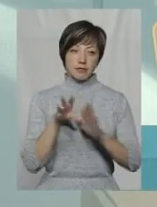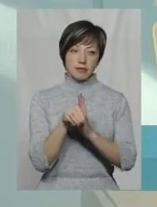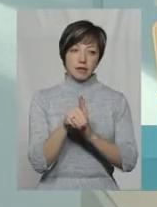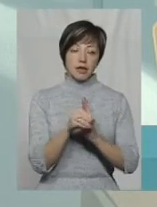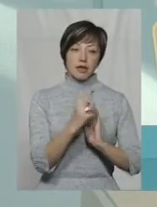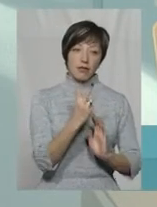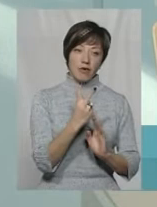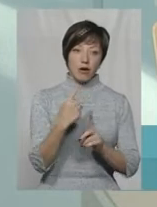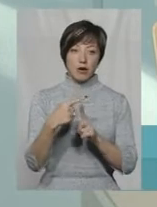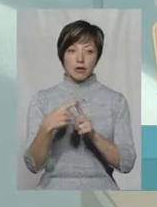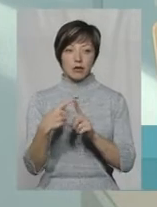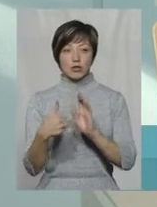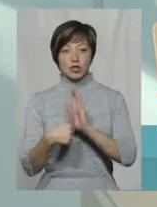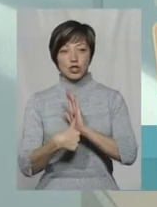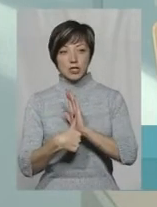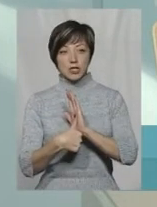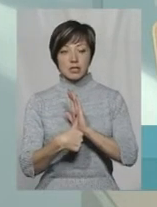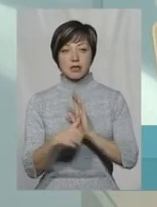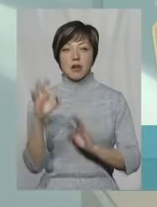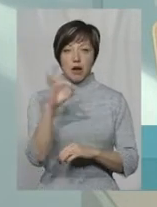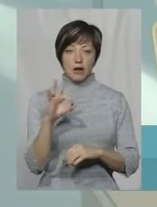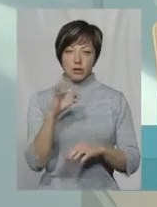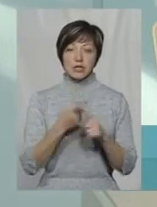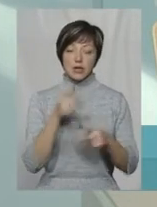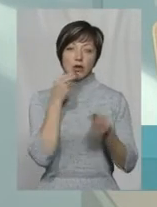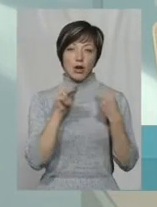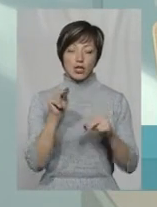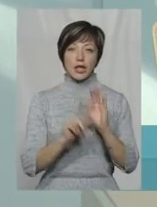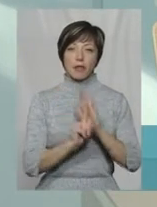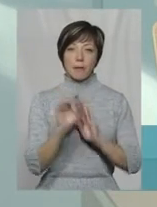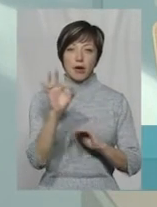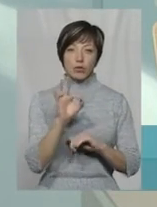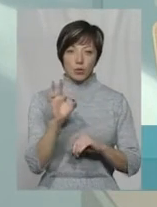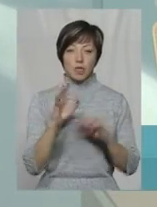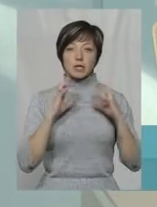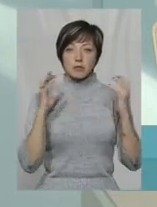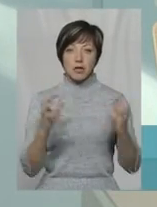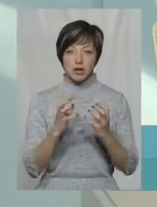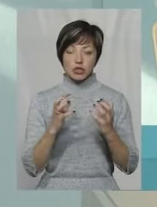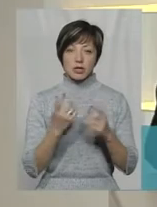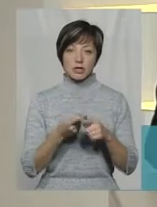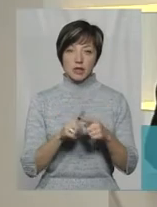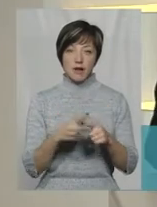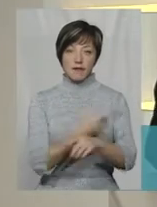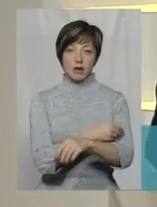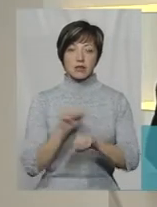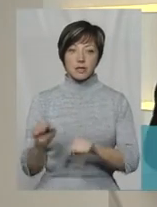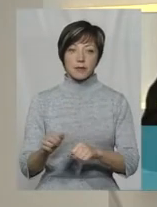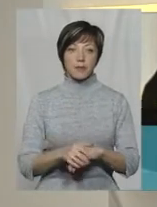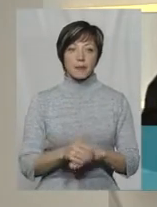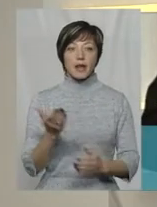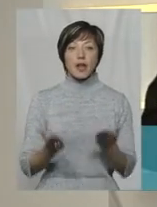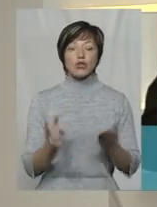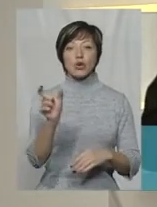2, 6, 8 градусів. Оце оптимальна температура для збереження вакцин. Якщо